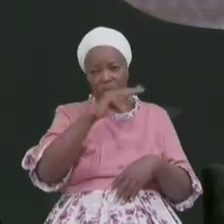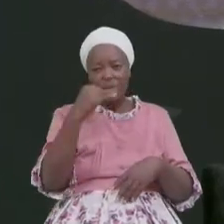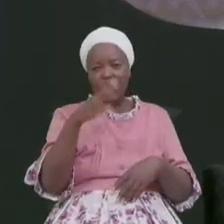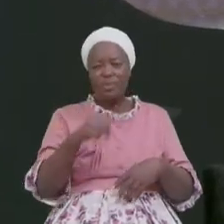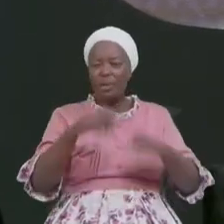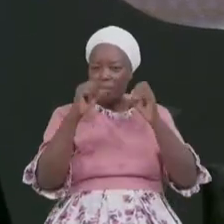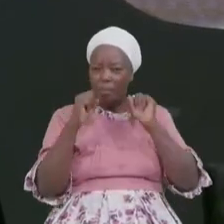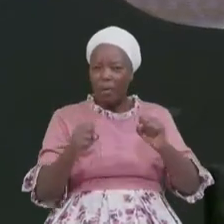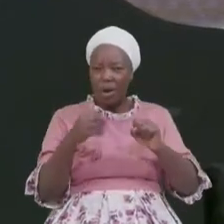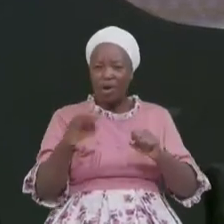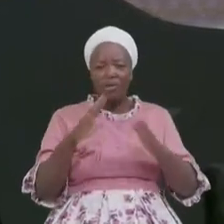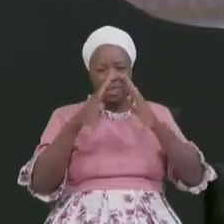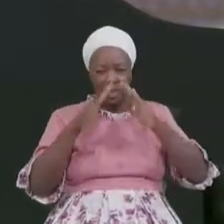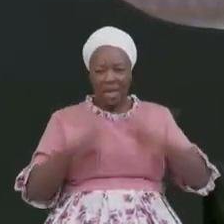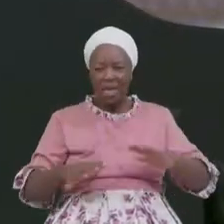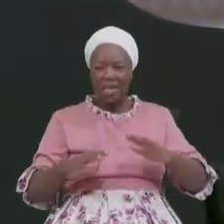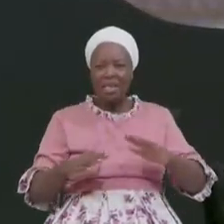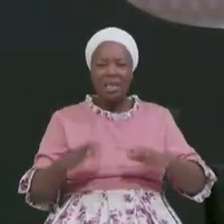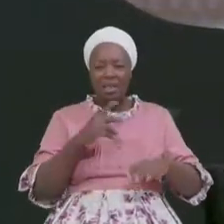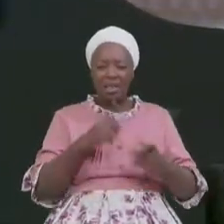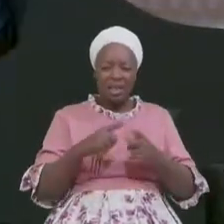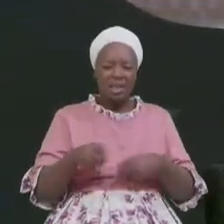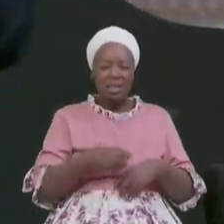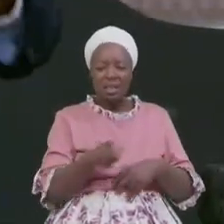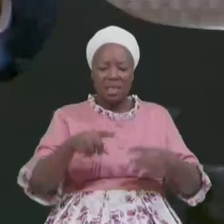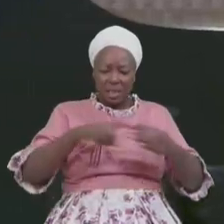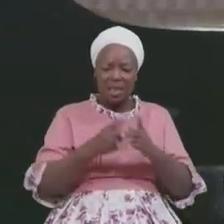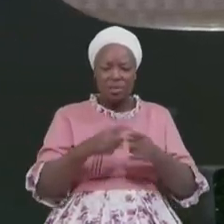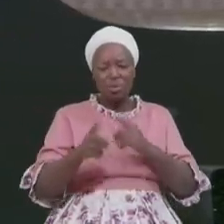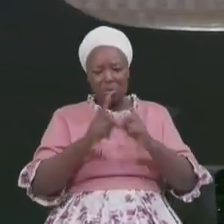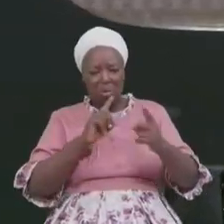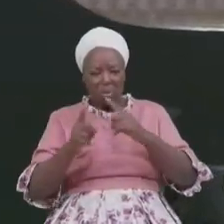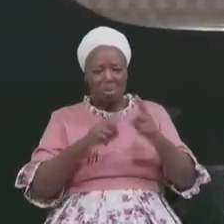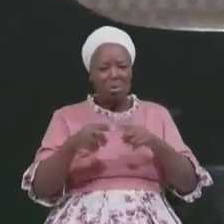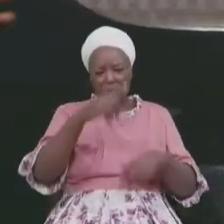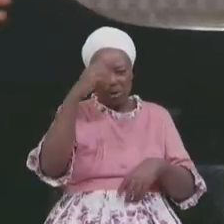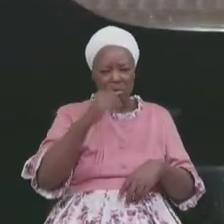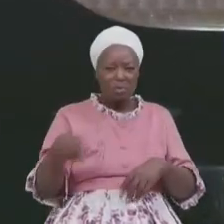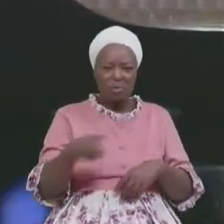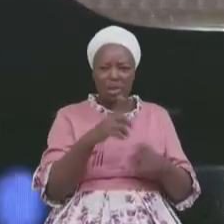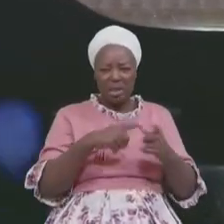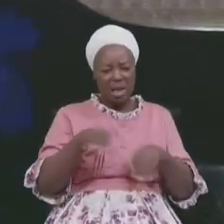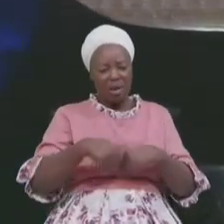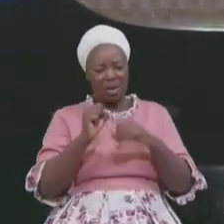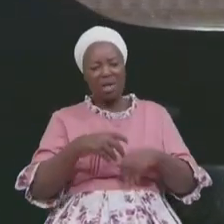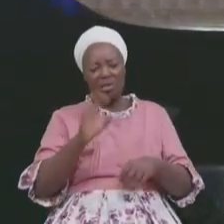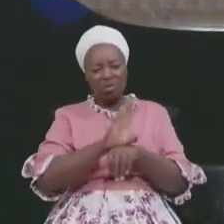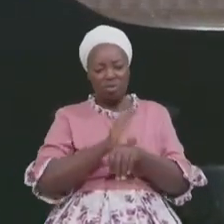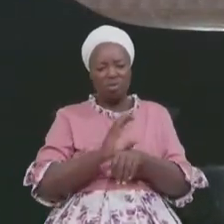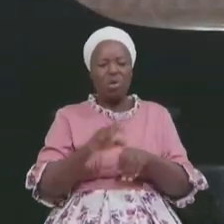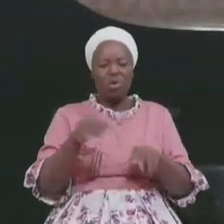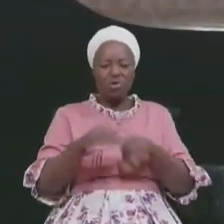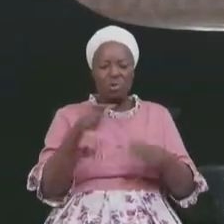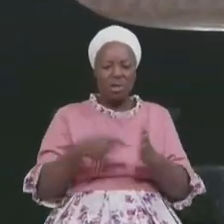du silence, qu'ils commencent à commenter pour toi. Ils disent, oh, comment est-ce qu'une église peut traiter leurs membres comme